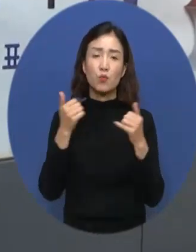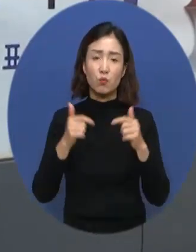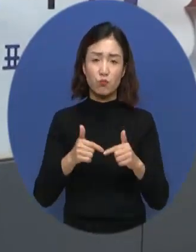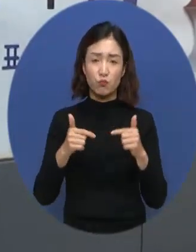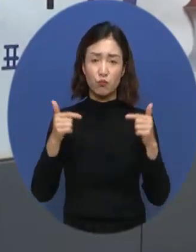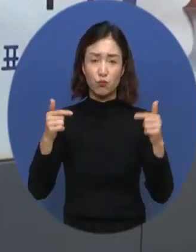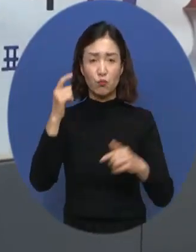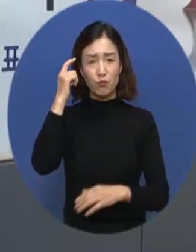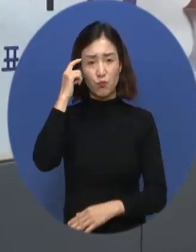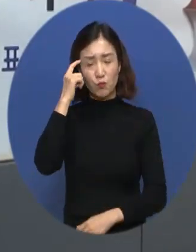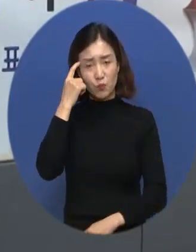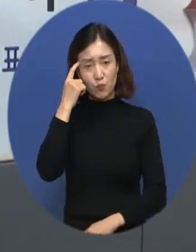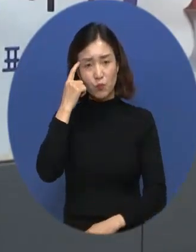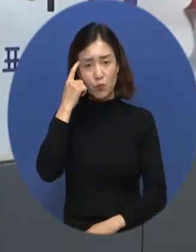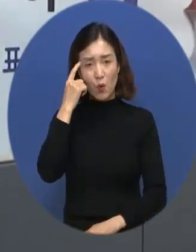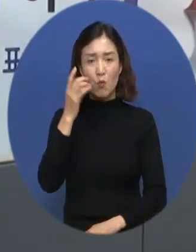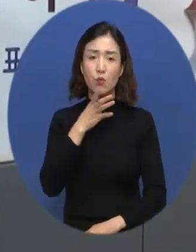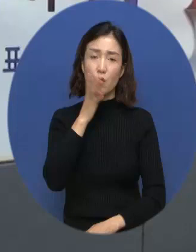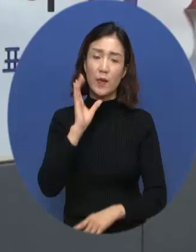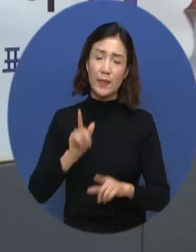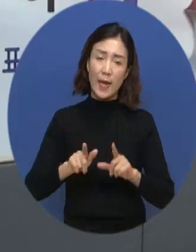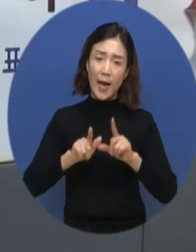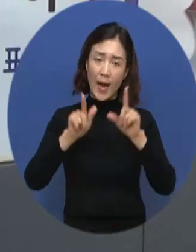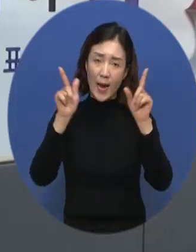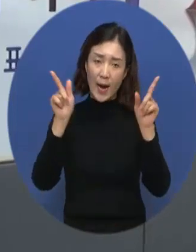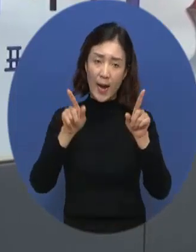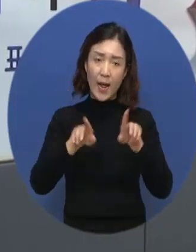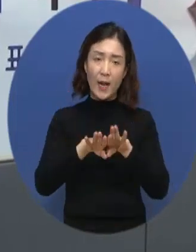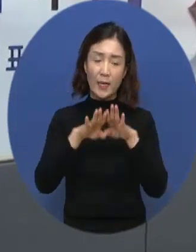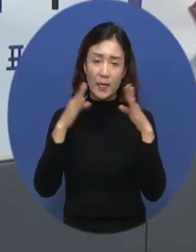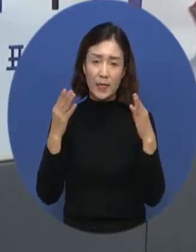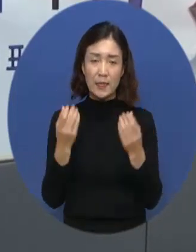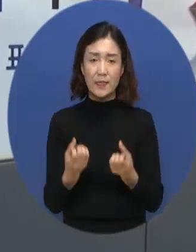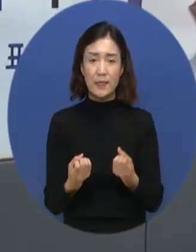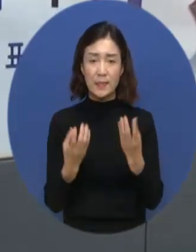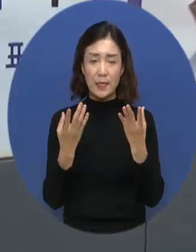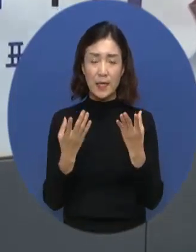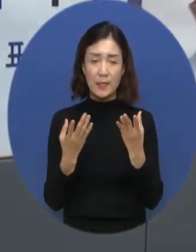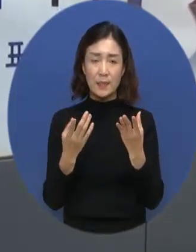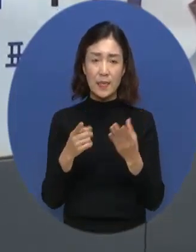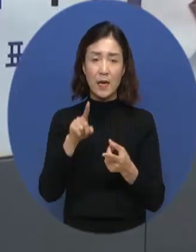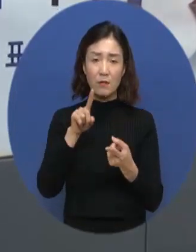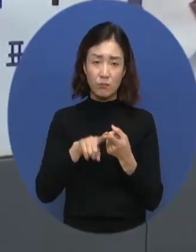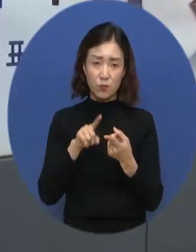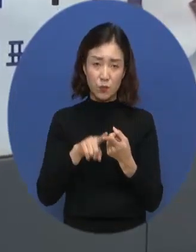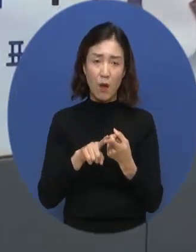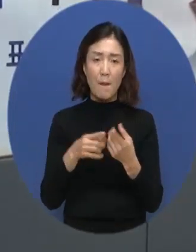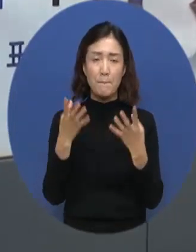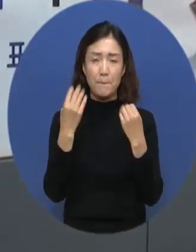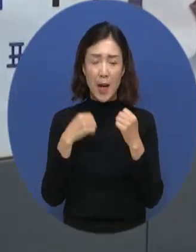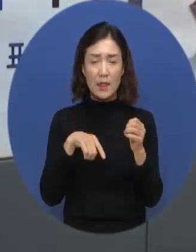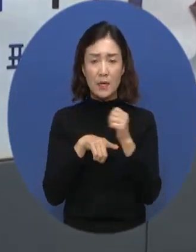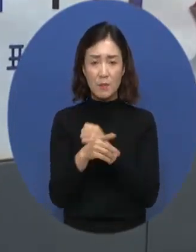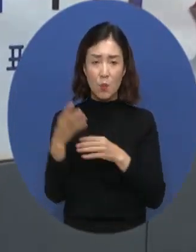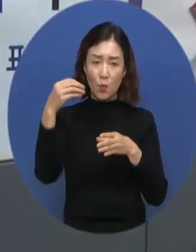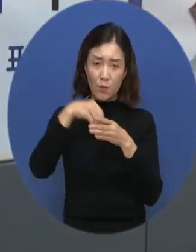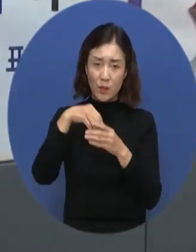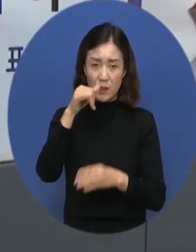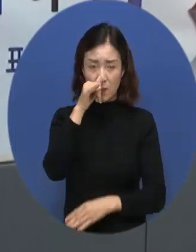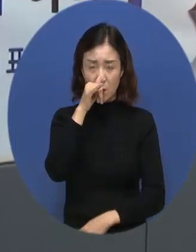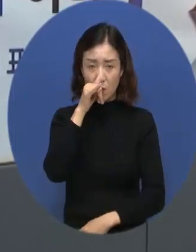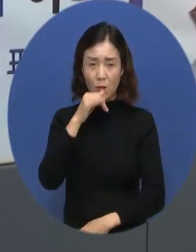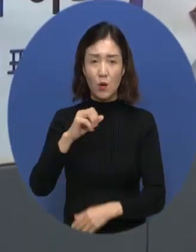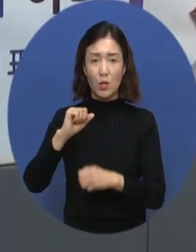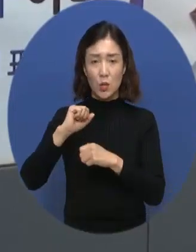생각이 듭니다. 그래서 노인의 날이라는 이 행사 자체가 정말 많은 의미가 담겨 있다고 생각하는데 저희 군악대의